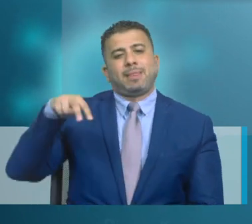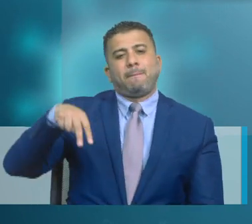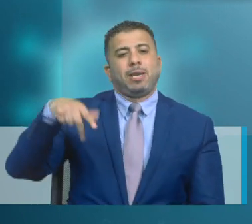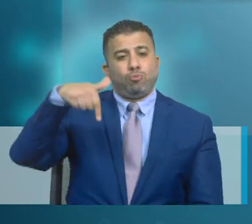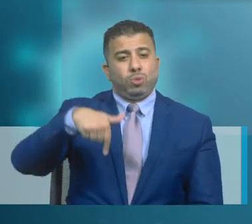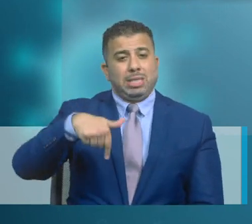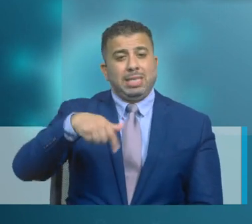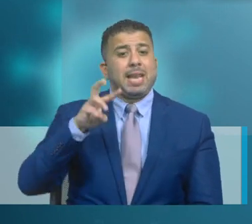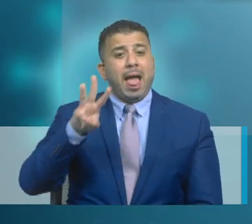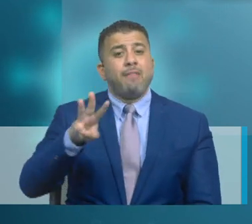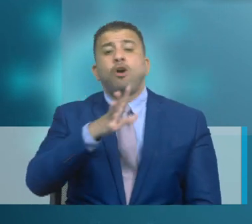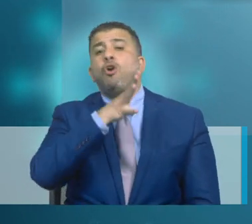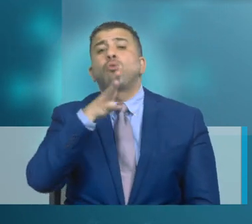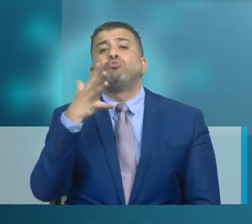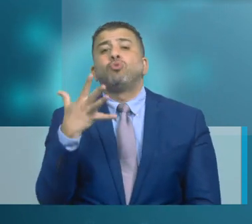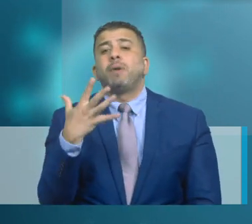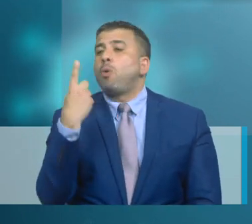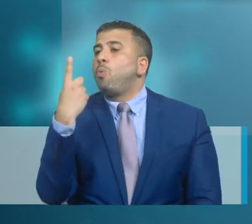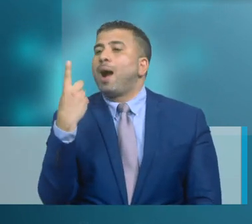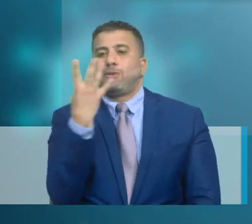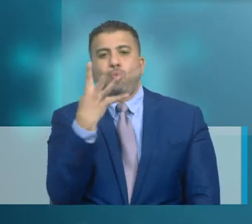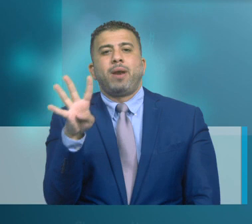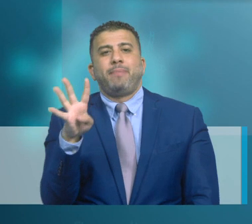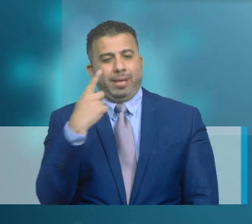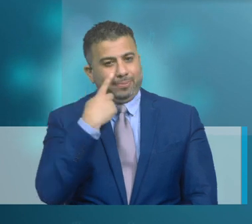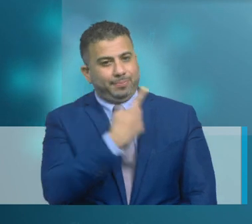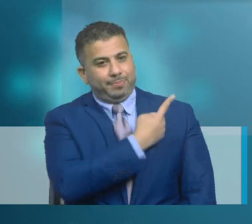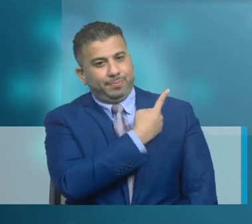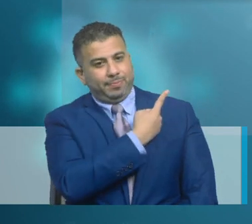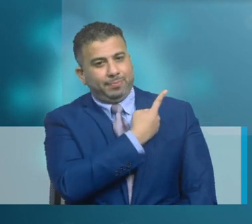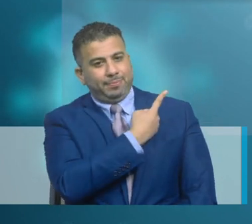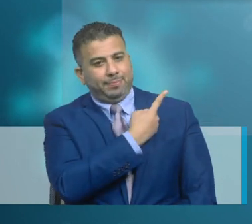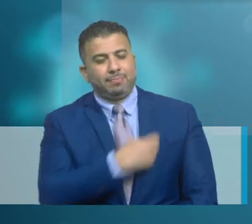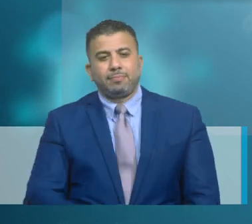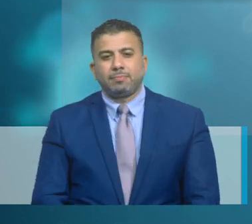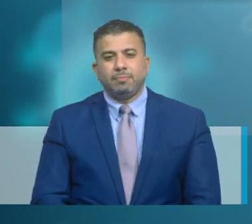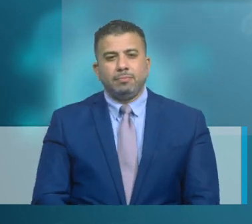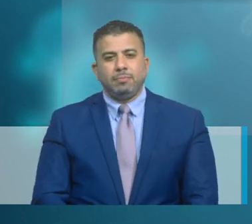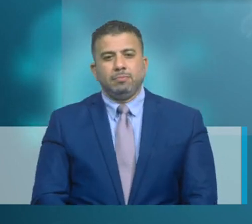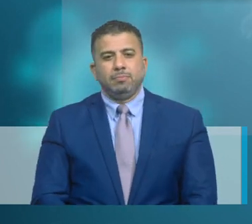24,268,541 جرعة.